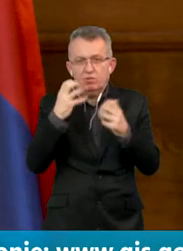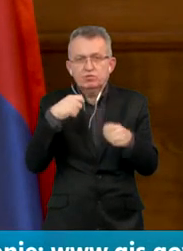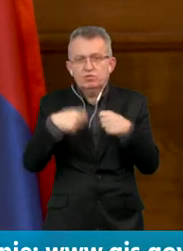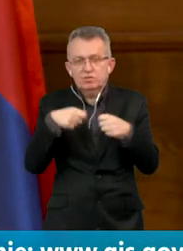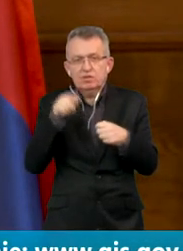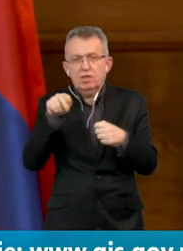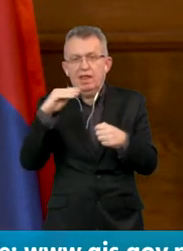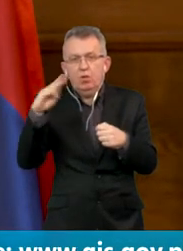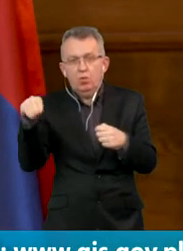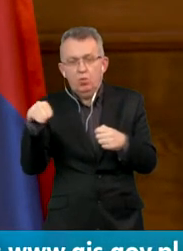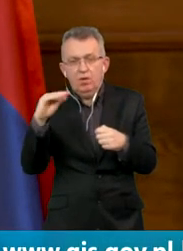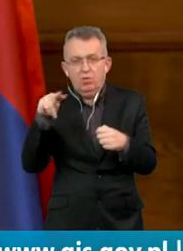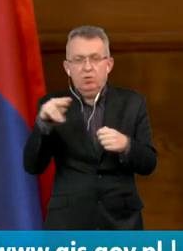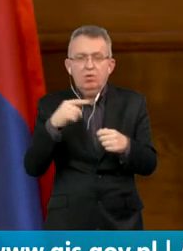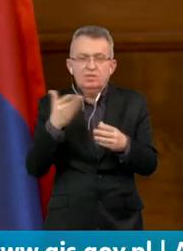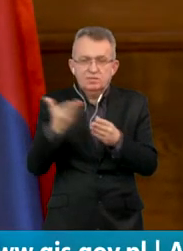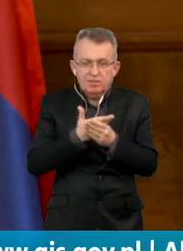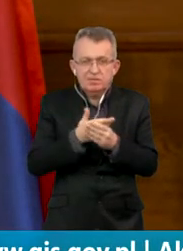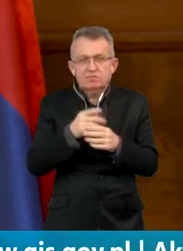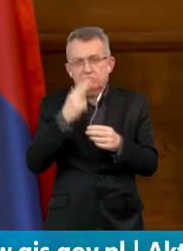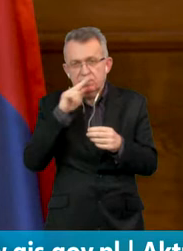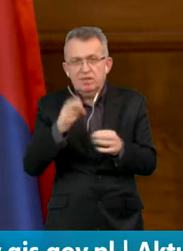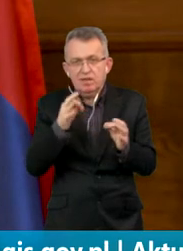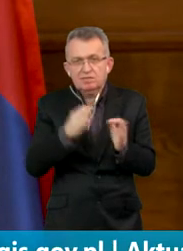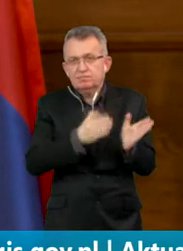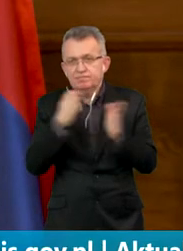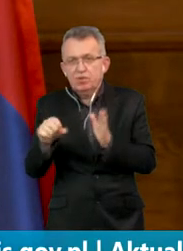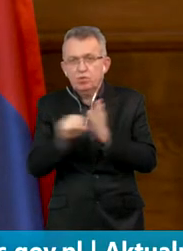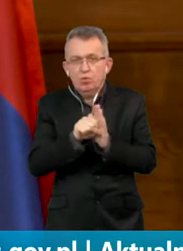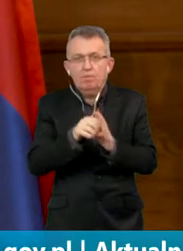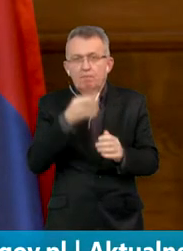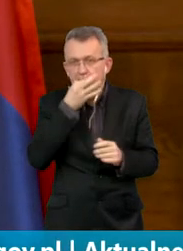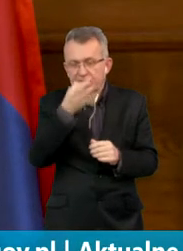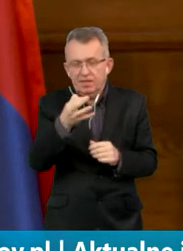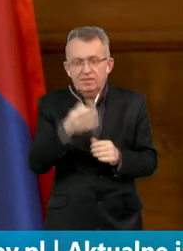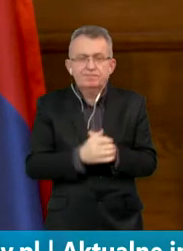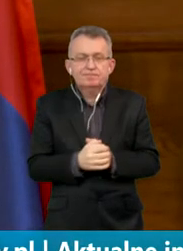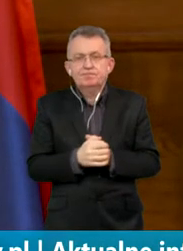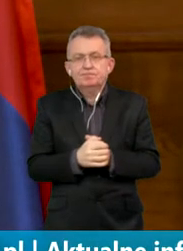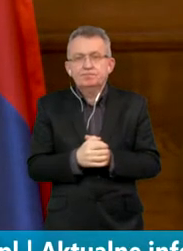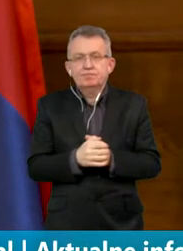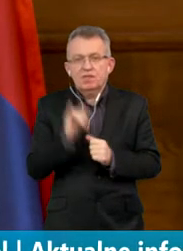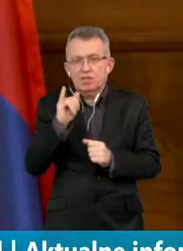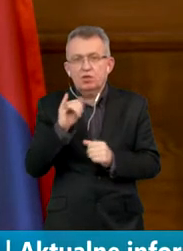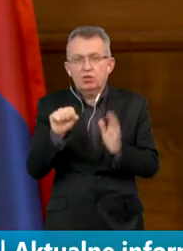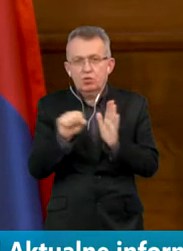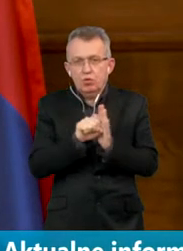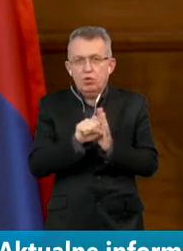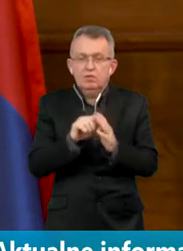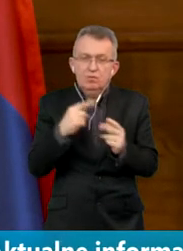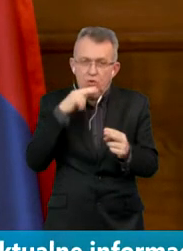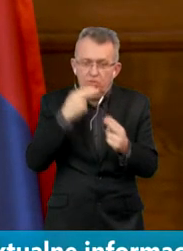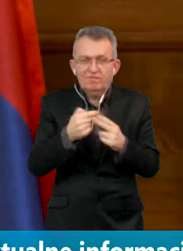www.wiadomościszczecin.eu. Polecam, zapraszam, a teraz przejdziemy do zadawania pytań i do, mam nadzieję,